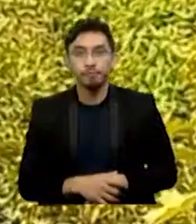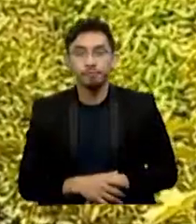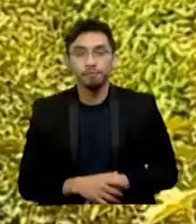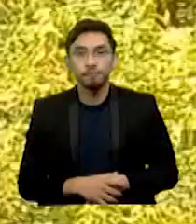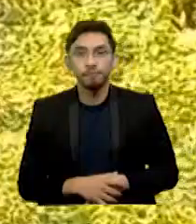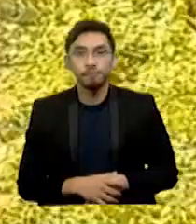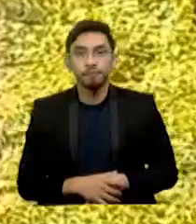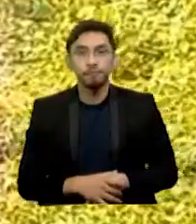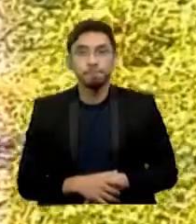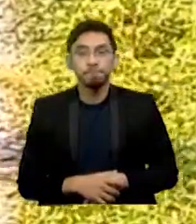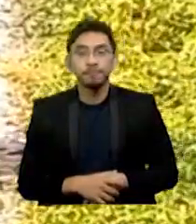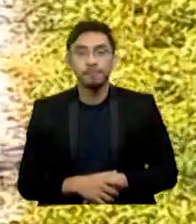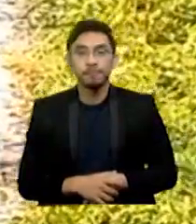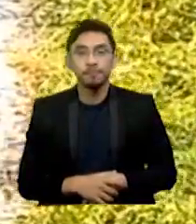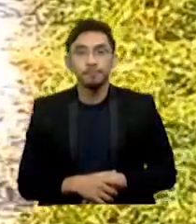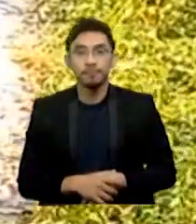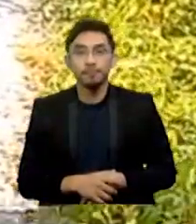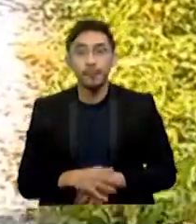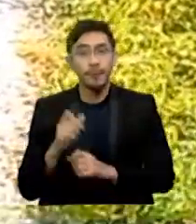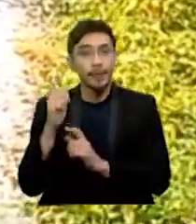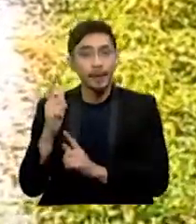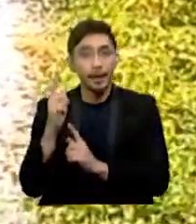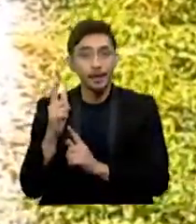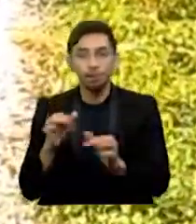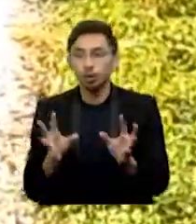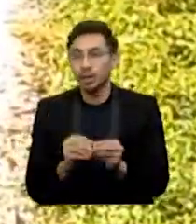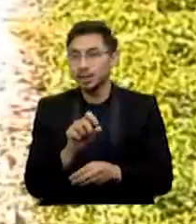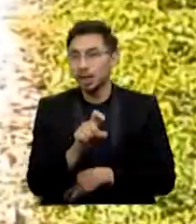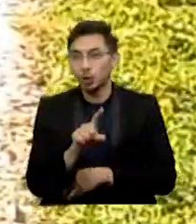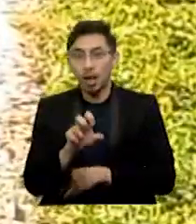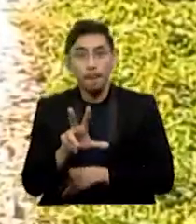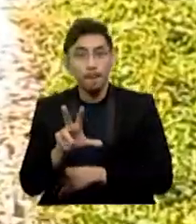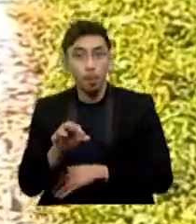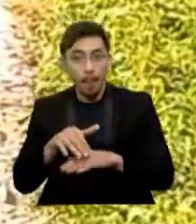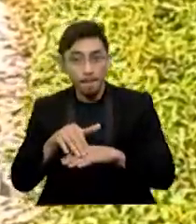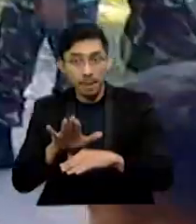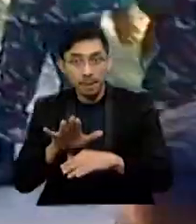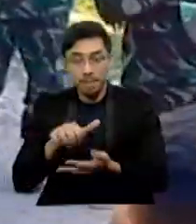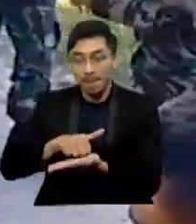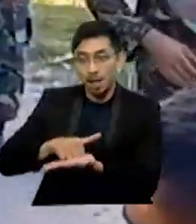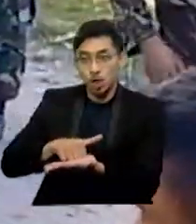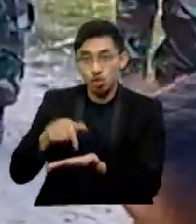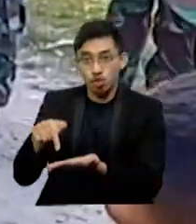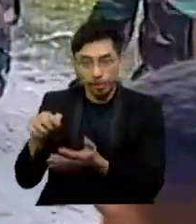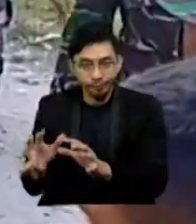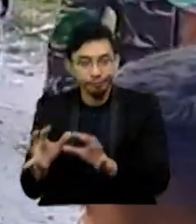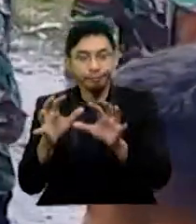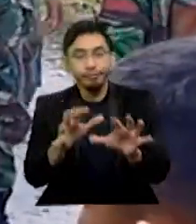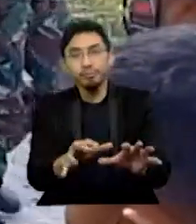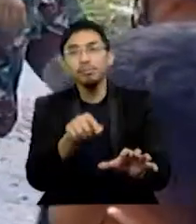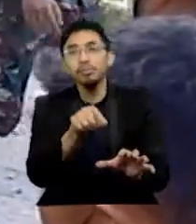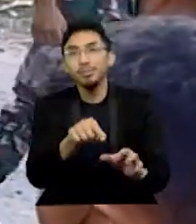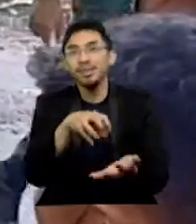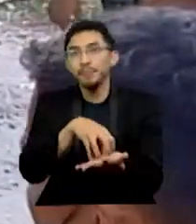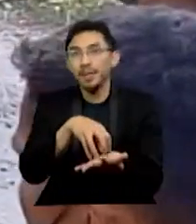Sebanyak 180 personil TNI Raider 501 Madiun Jawa Timur tiba di lokasi jatuhnya pesawat T-50I Golden Eagle di